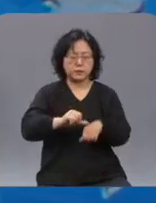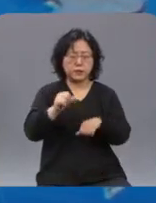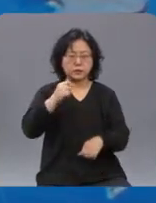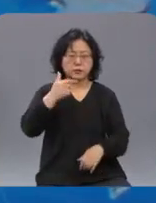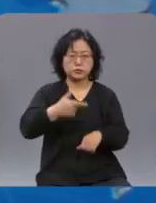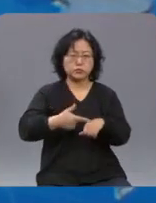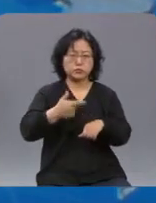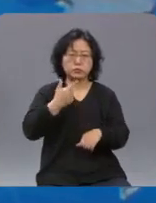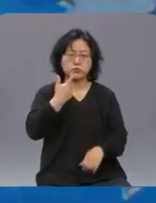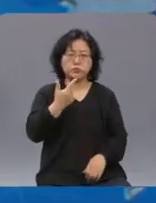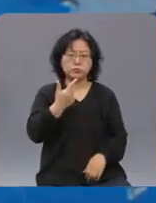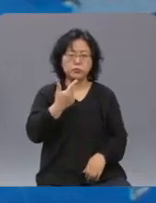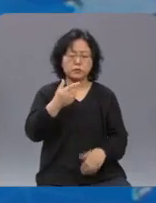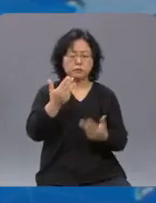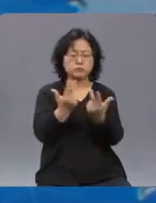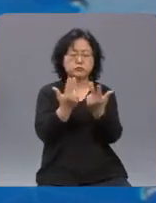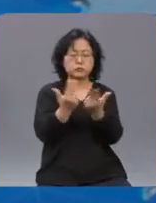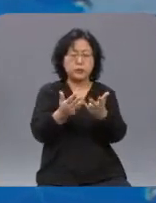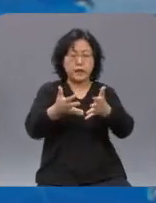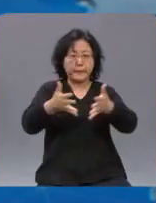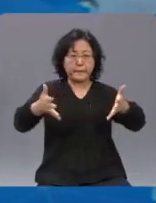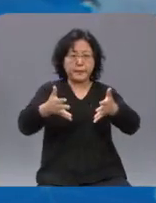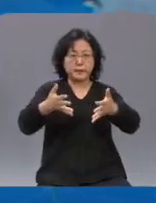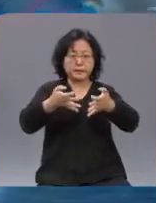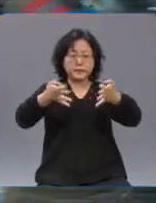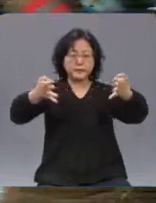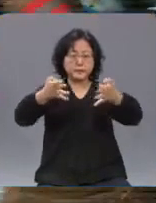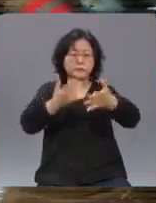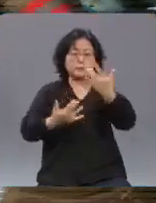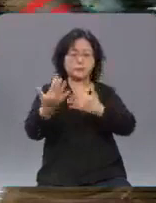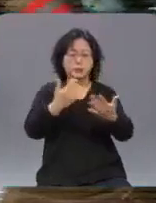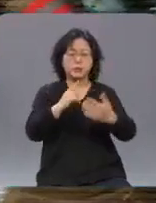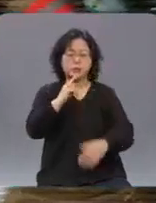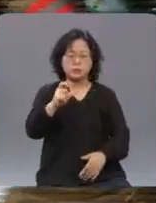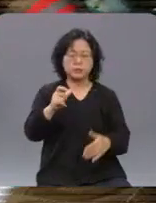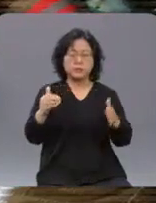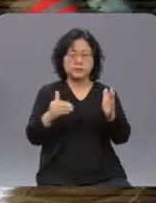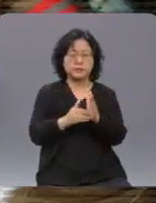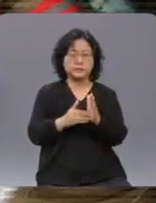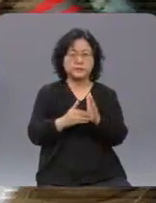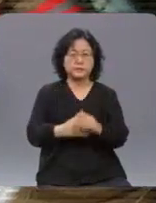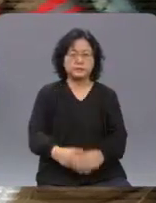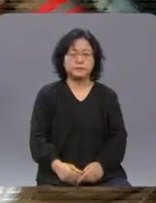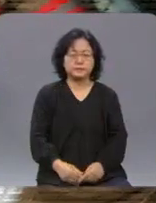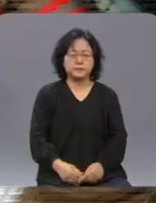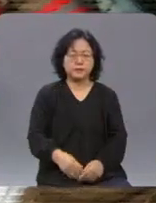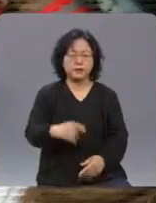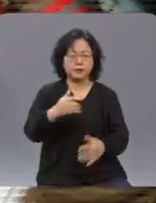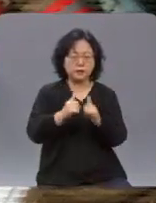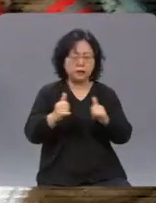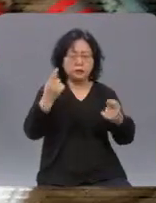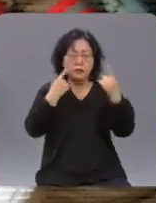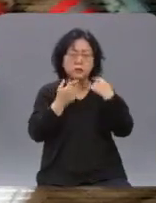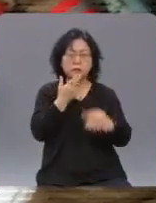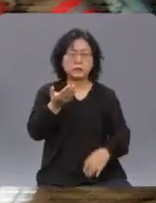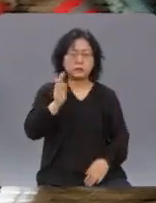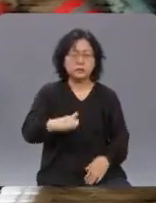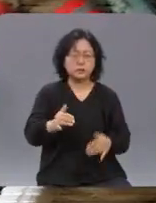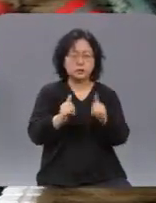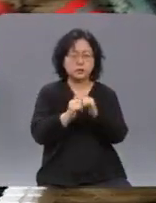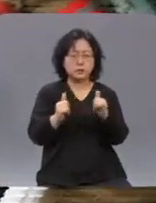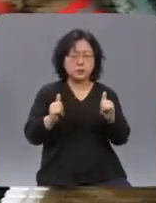5시 6분쯤 광주시 북구 한 아파트 14층에서 불이나 15분 만에 진화됐습니다 임명피해는 없었지만